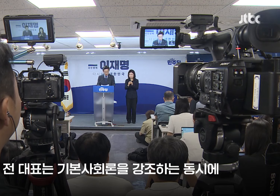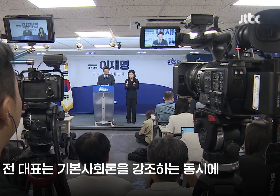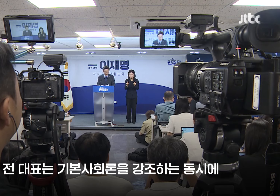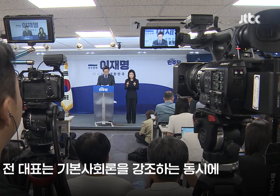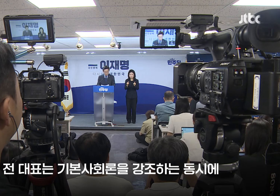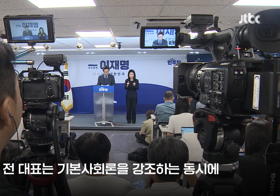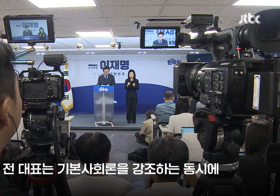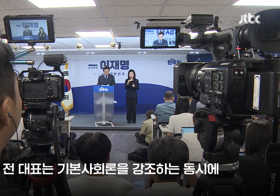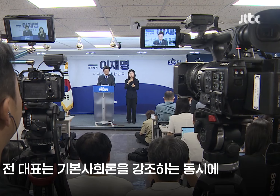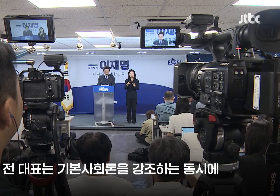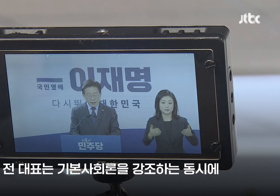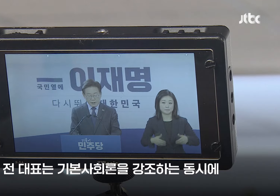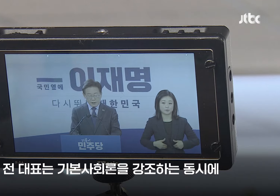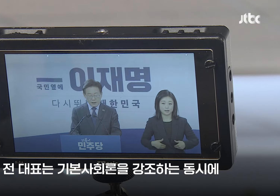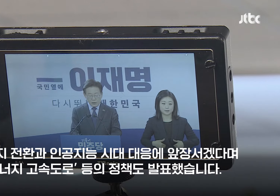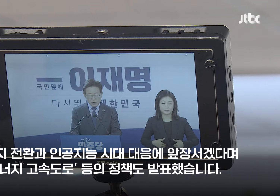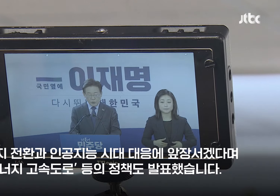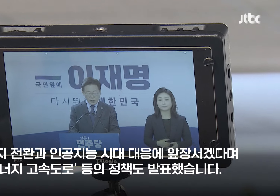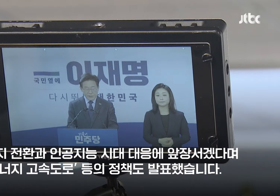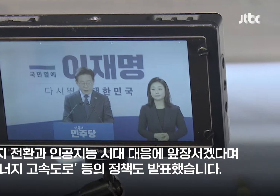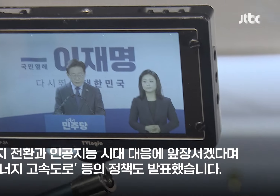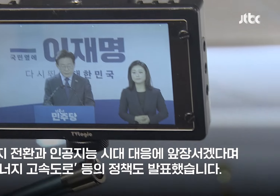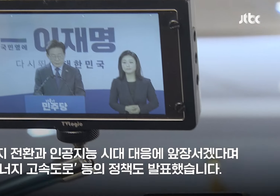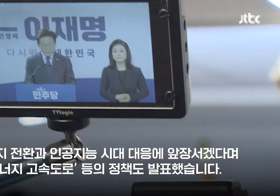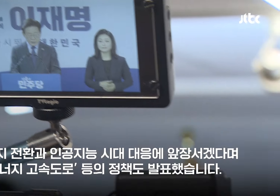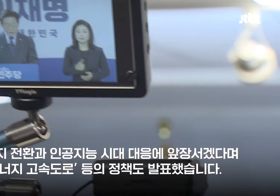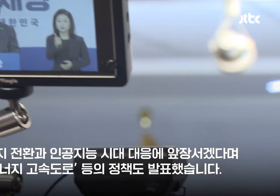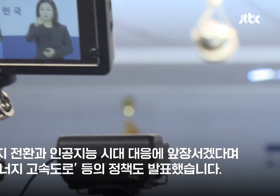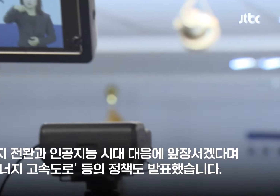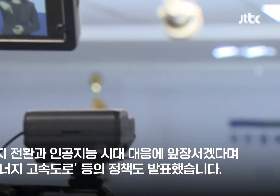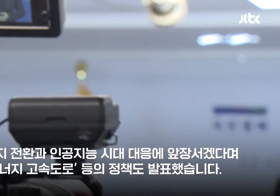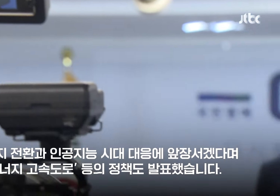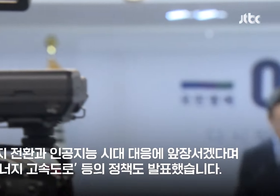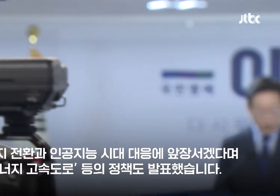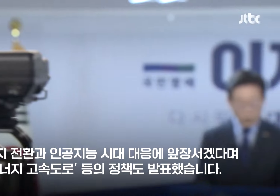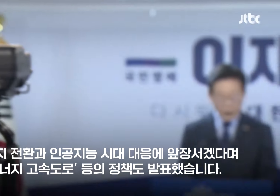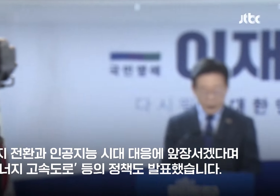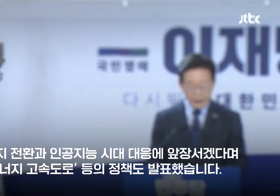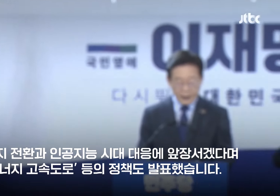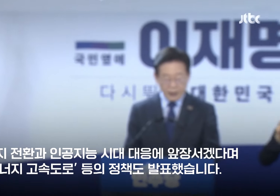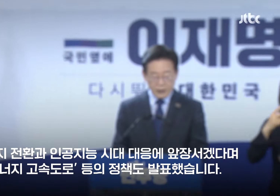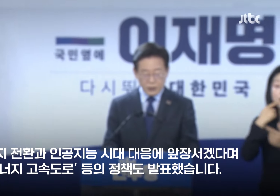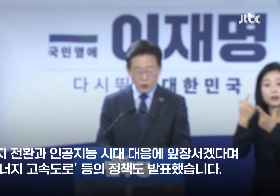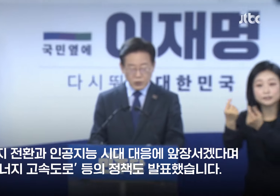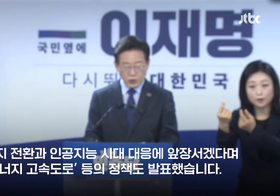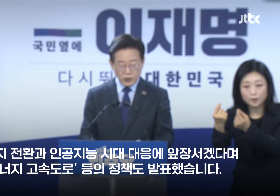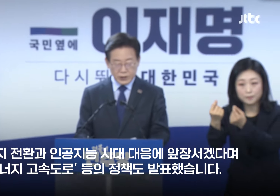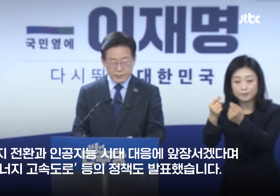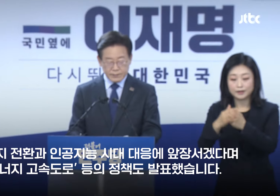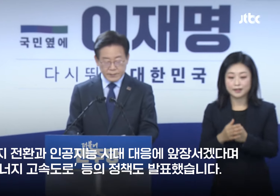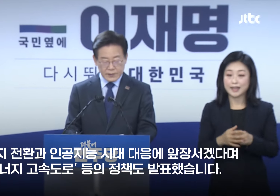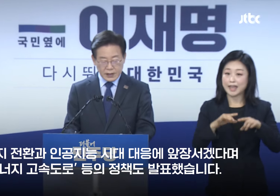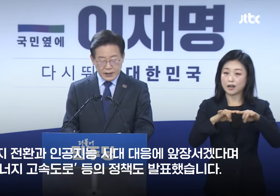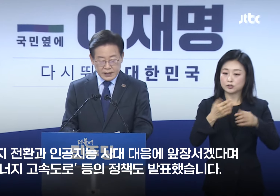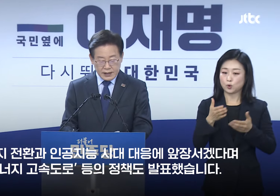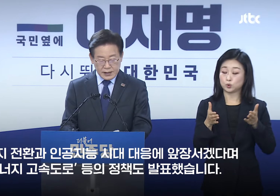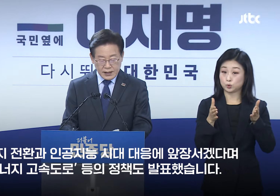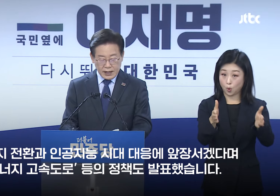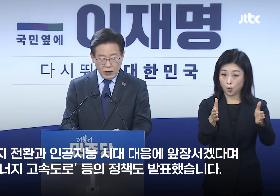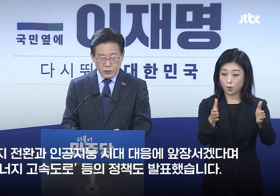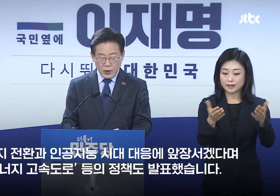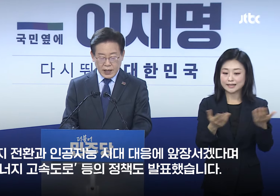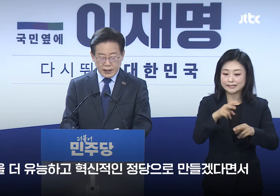대표는 기본사회론을 강조하는 동시에 에너지 전환과 인공지능 시대에 대응에 앞장서겠다며 에너지 고속도로 등의